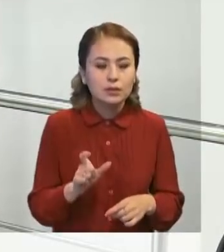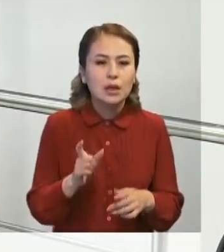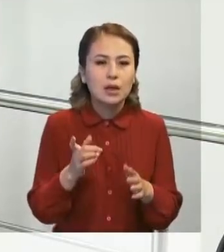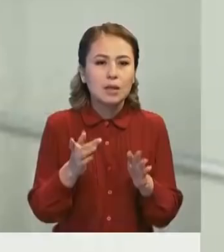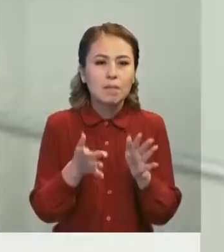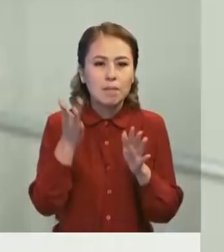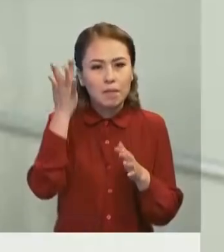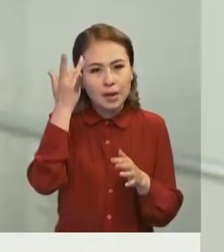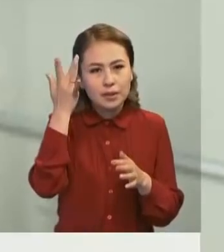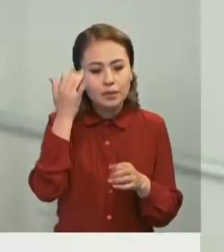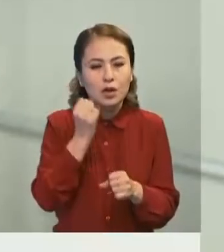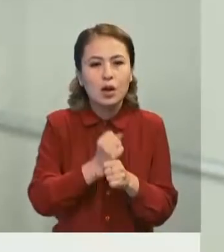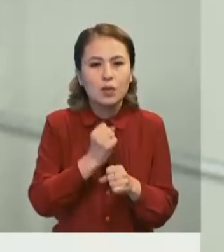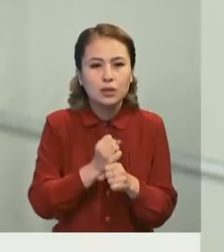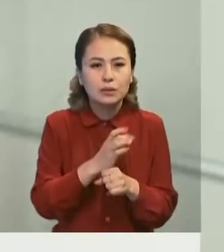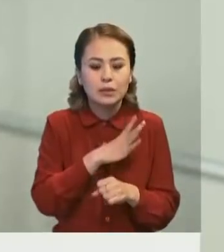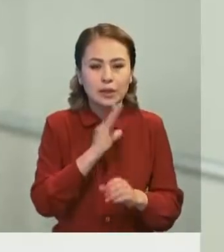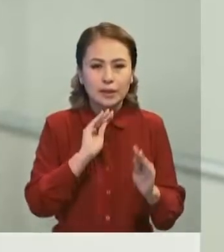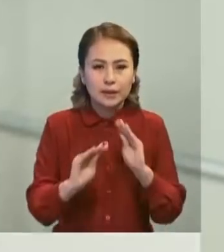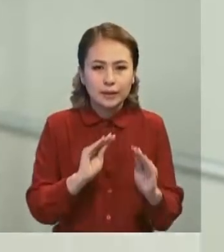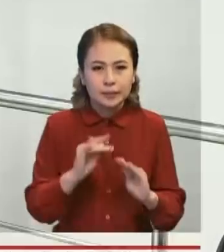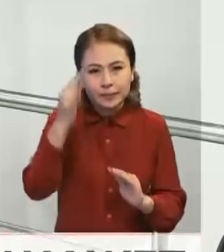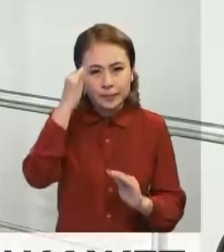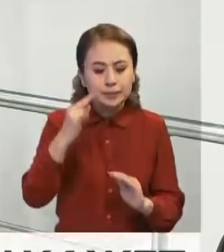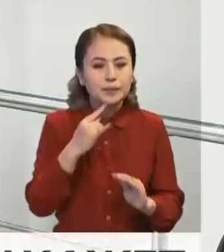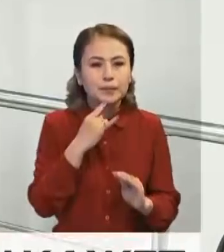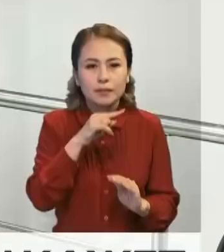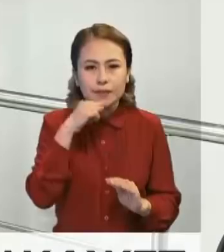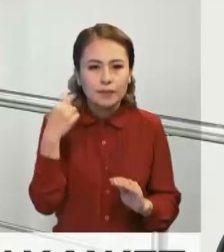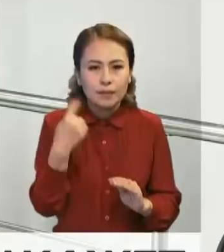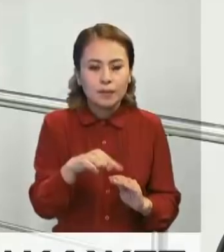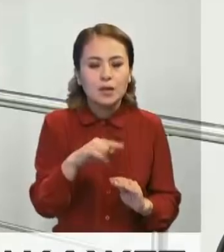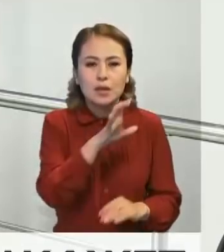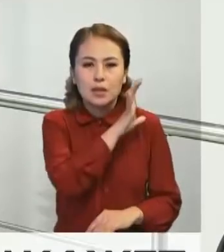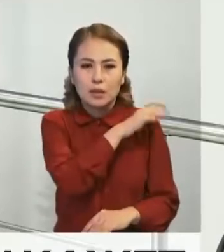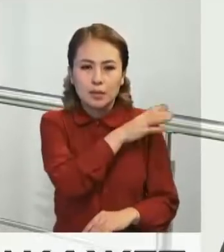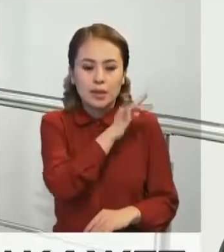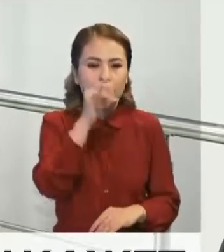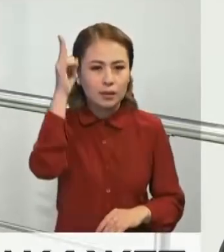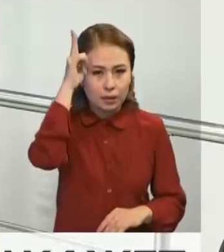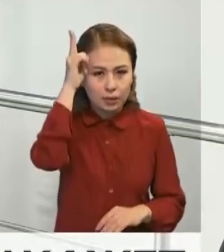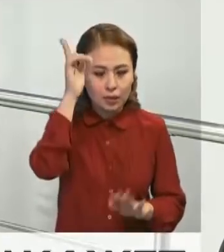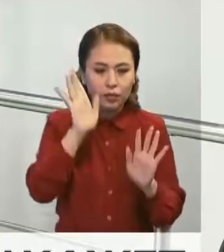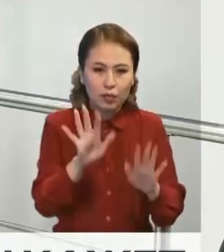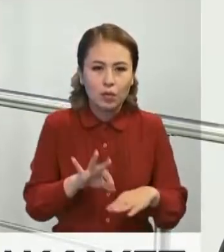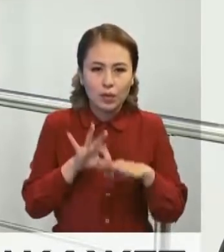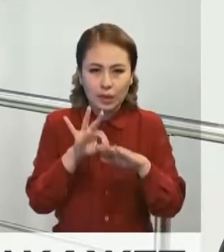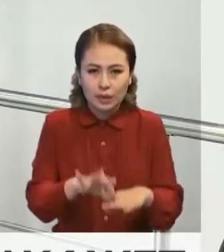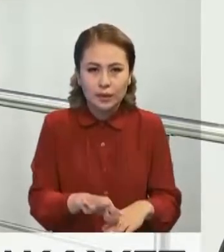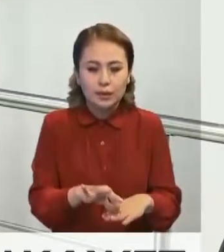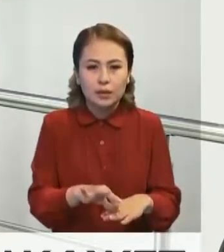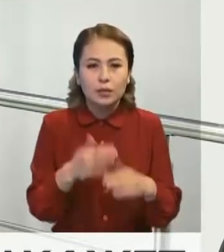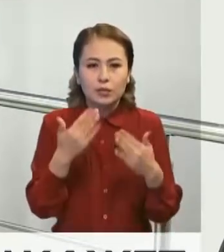әдісімен жасалынған. Бұл әдісті Қазақстанда, Ресейде, Санкт-Петербургта және Германияда ғана қолданылады.